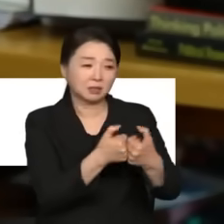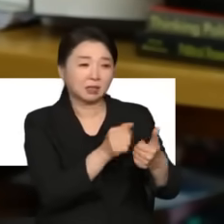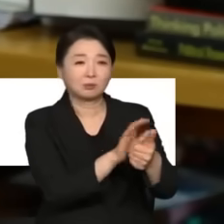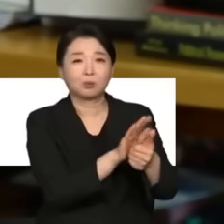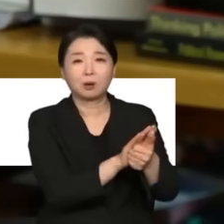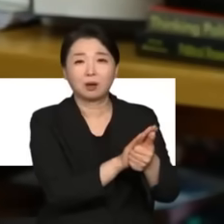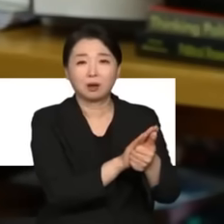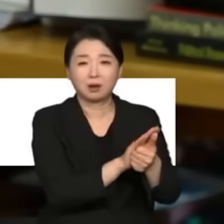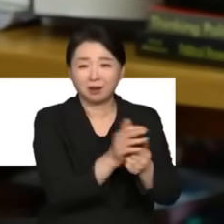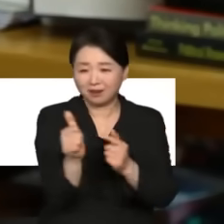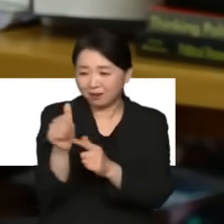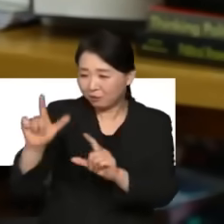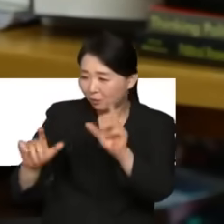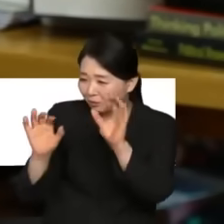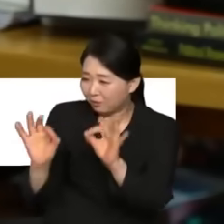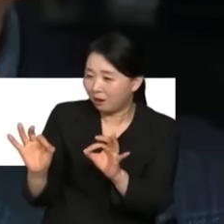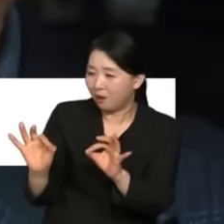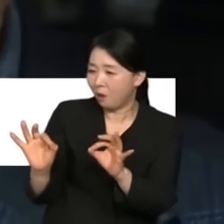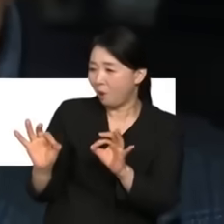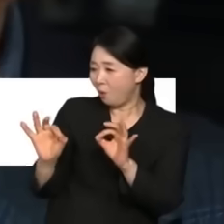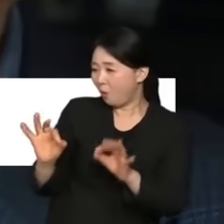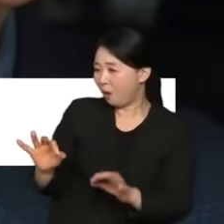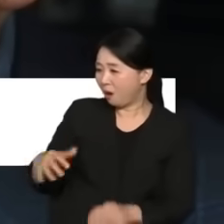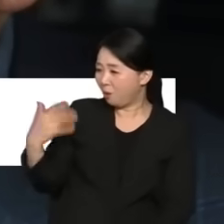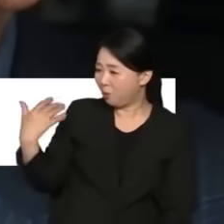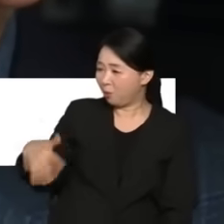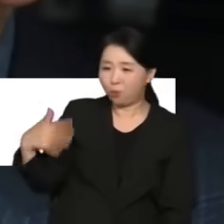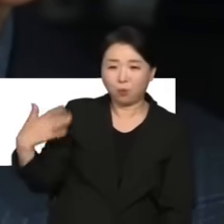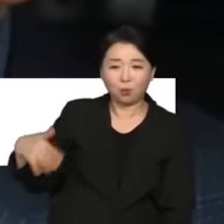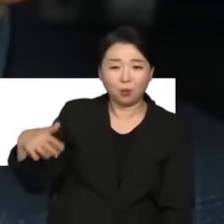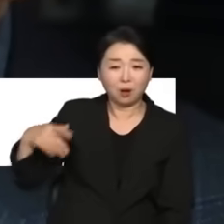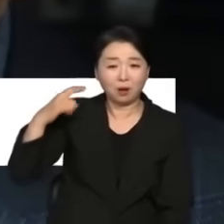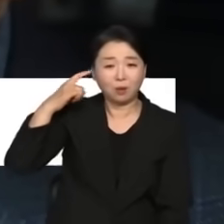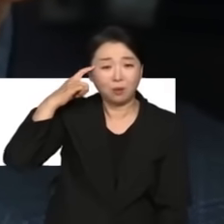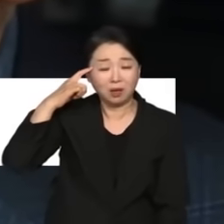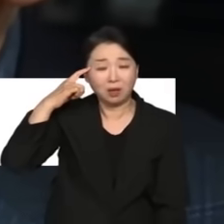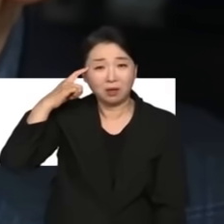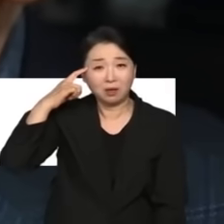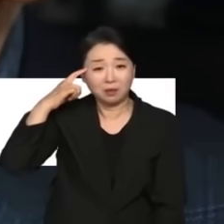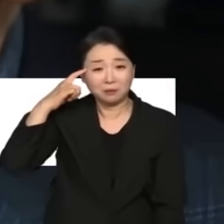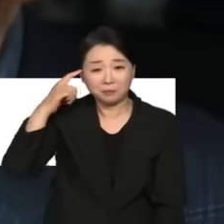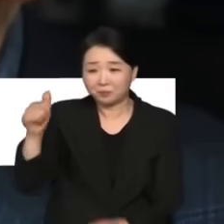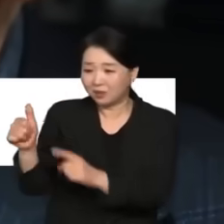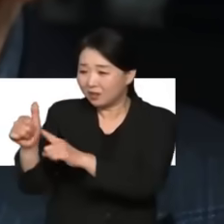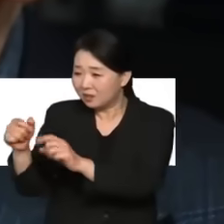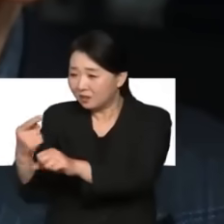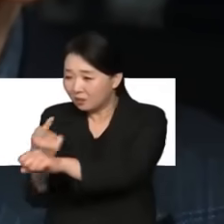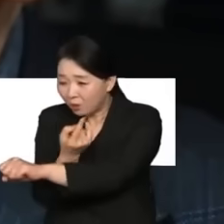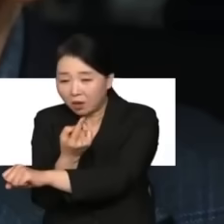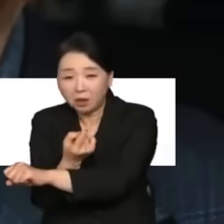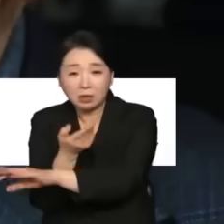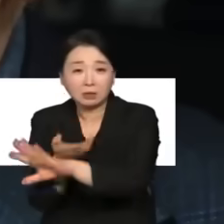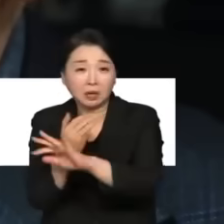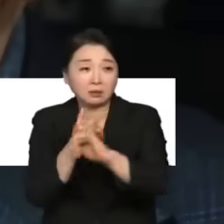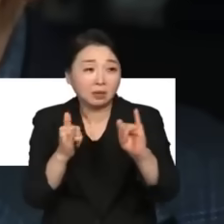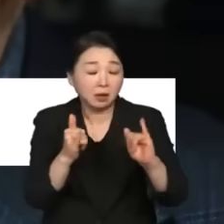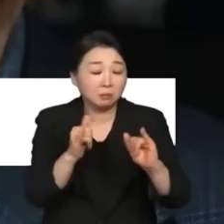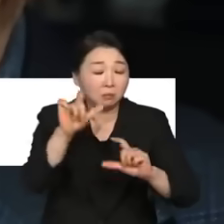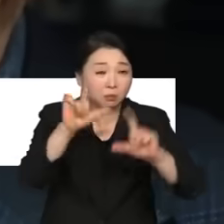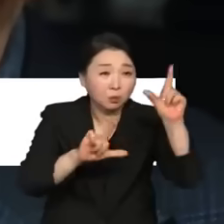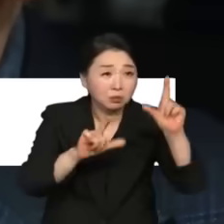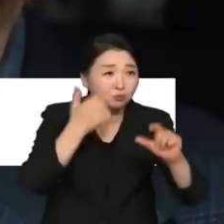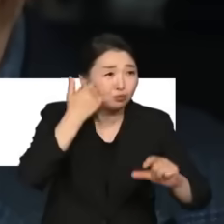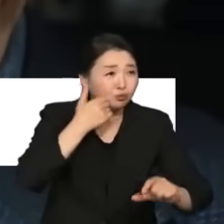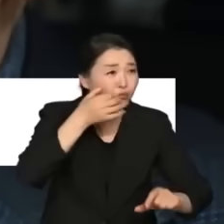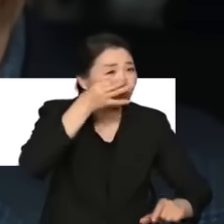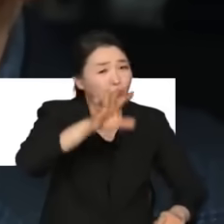태도 가 나로선 극히 놀랐습니다 난 지금까지도 그양반 말고는 별로 그런 형의 임무를 본